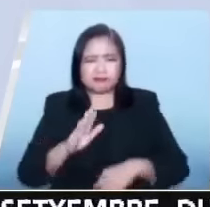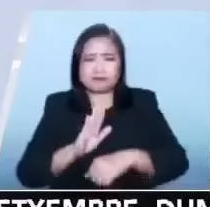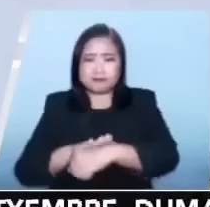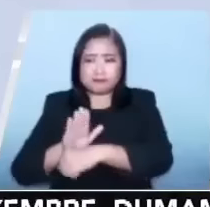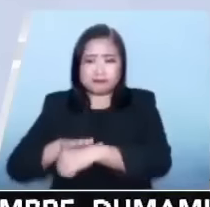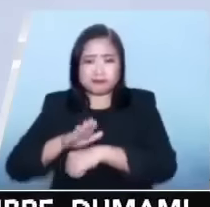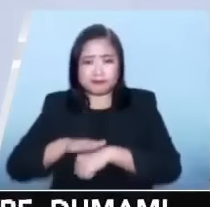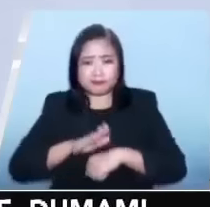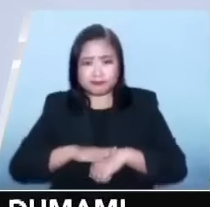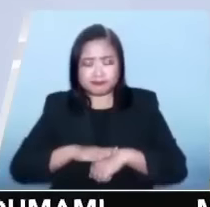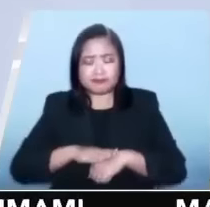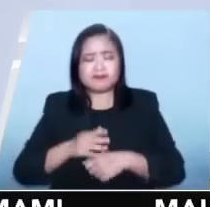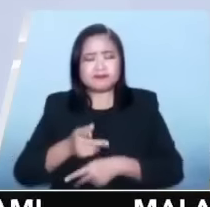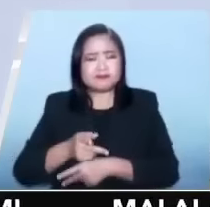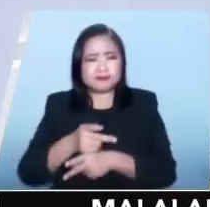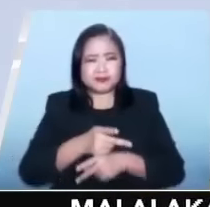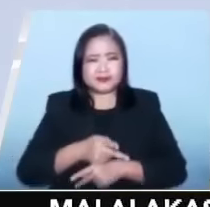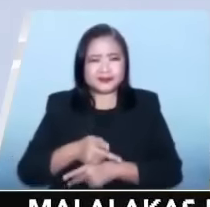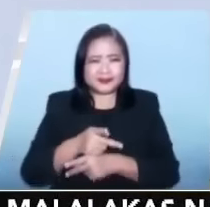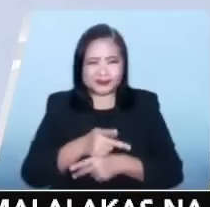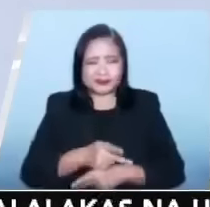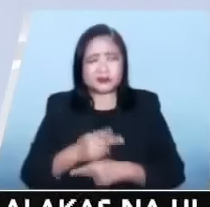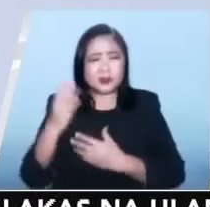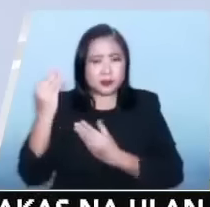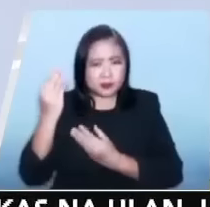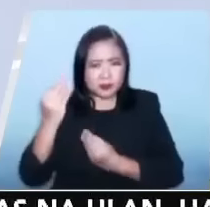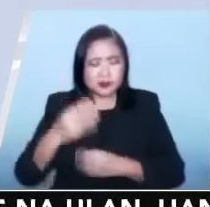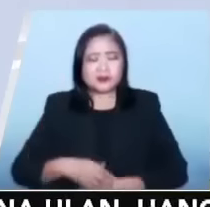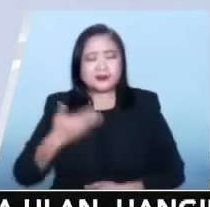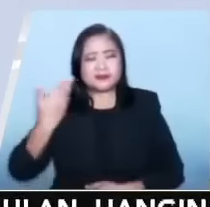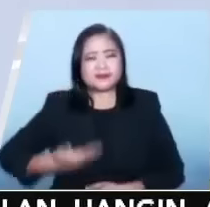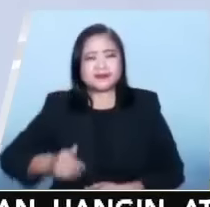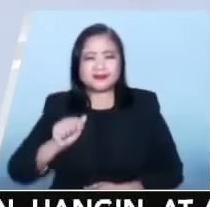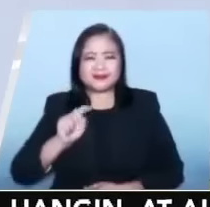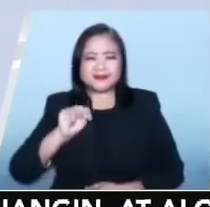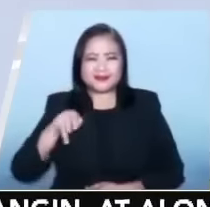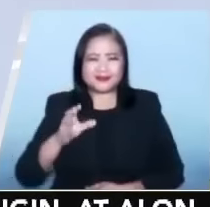stay safe and stay updated. Ako po si Anjo Pertiera.